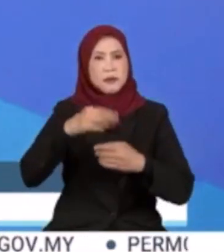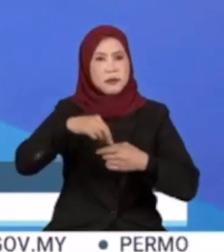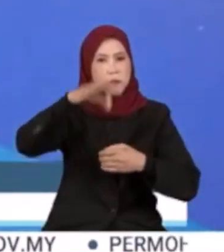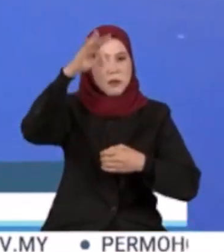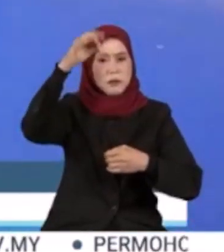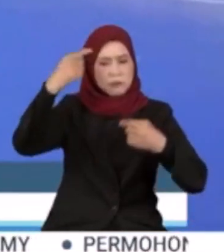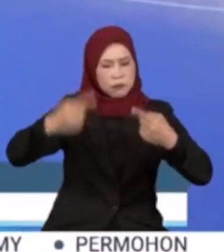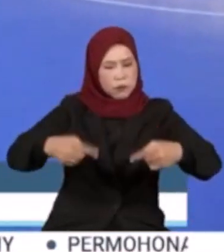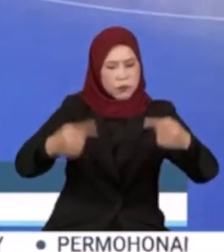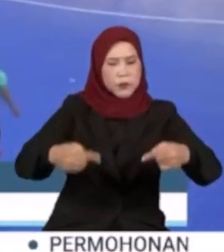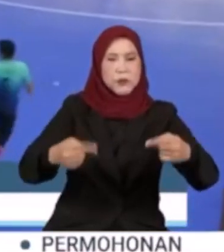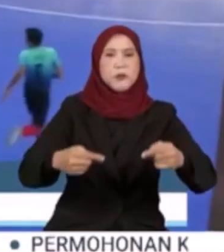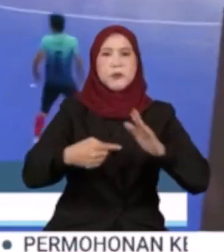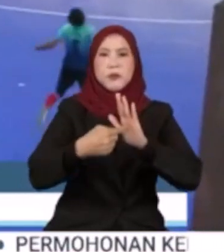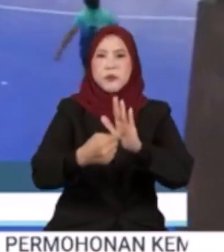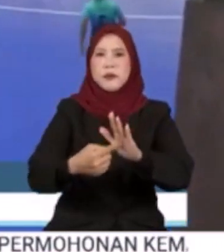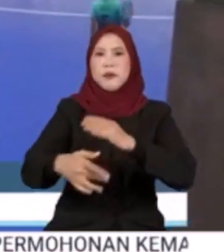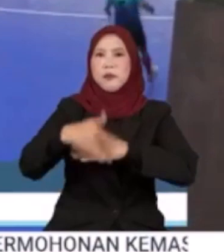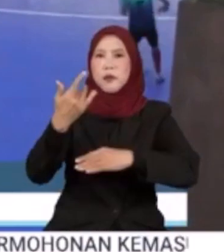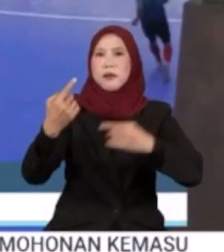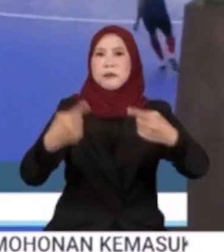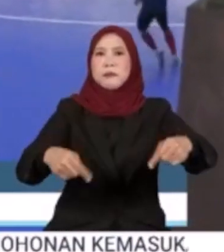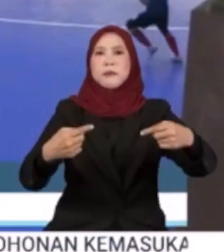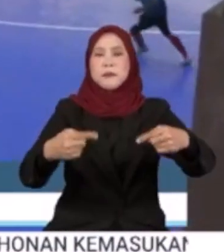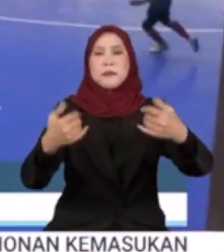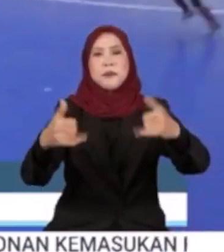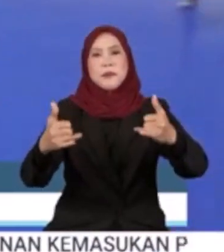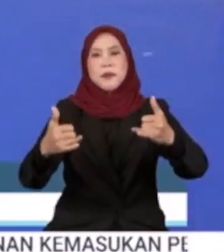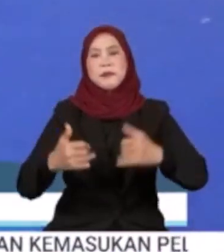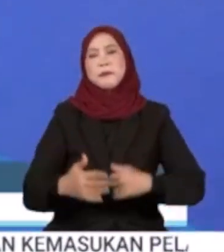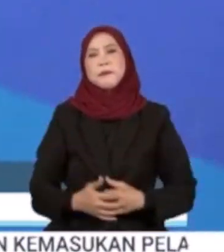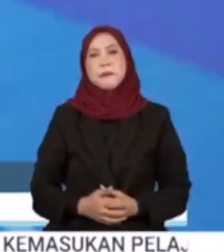melawan telah dibuktikan pemain sejak awal permainan